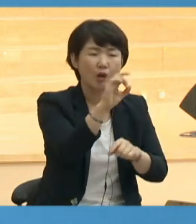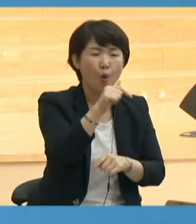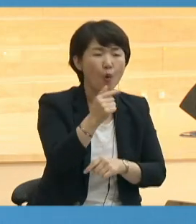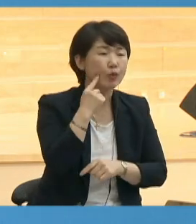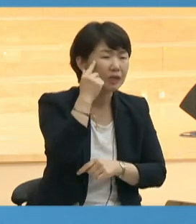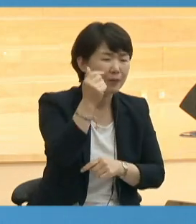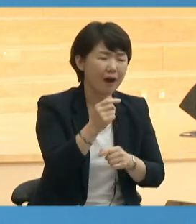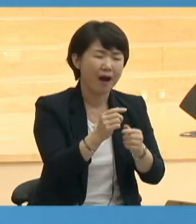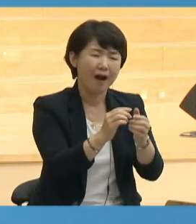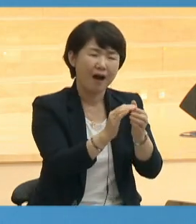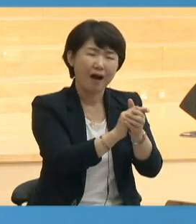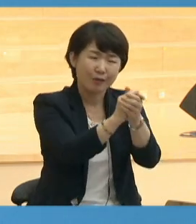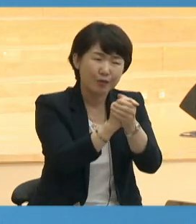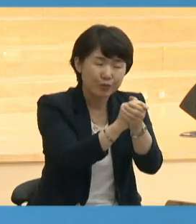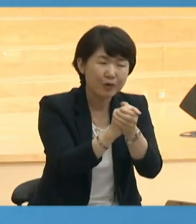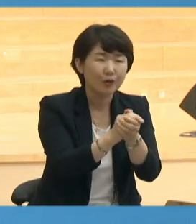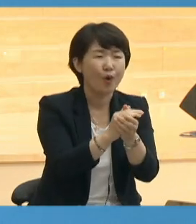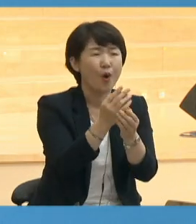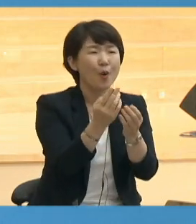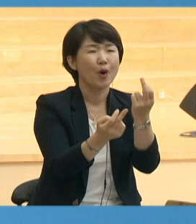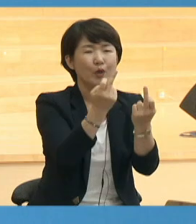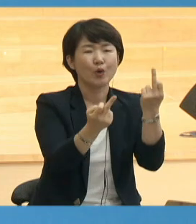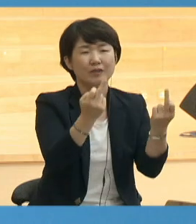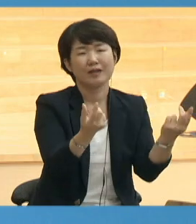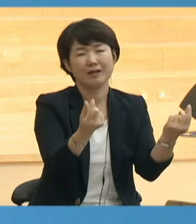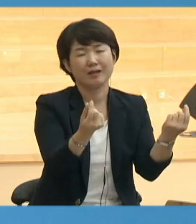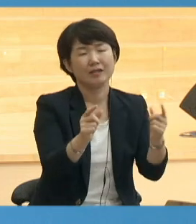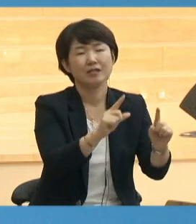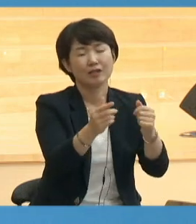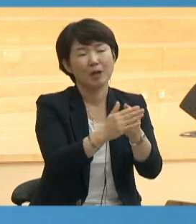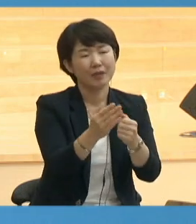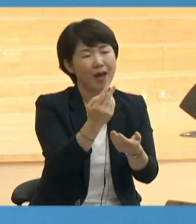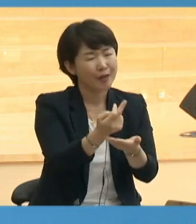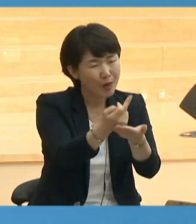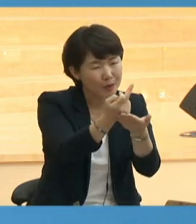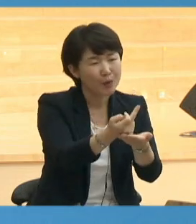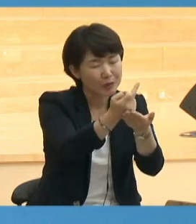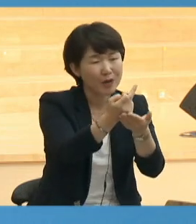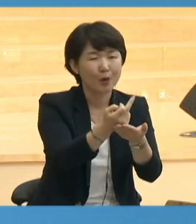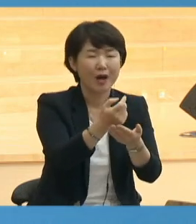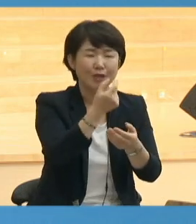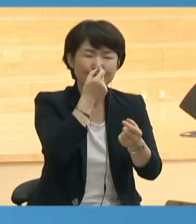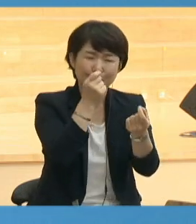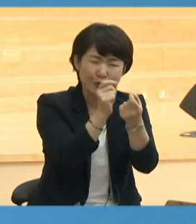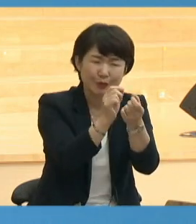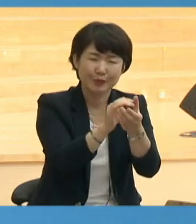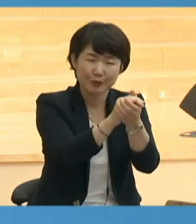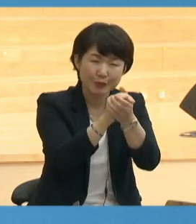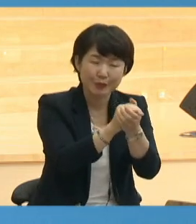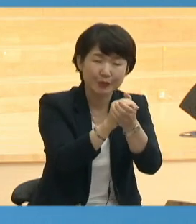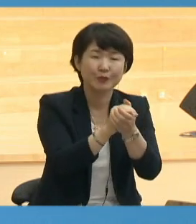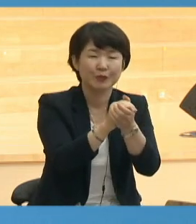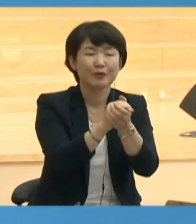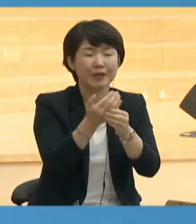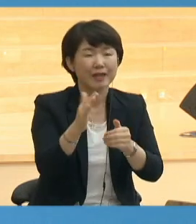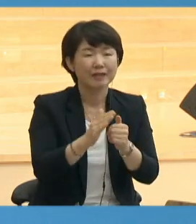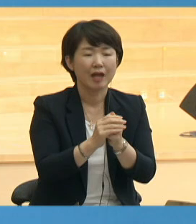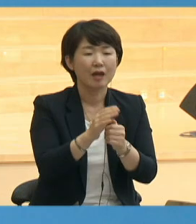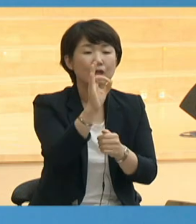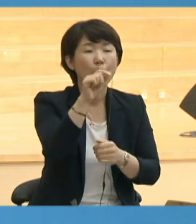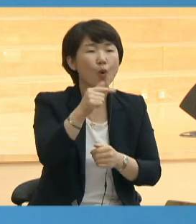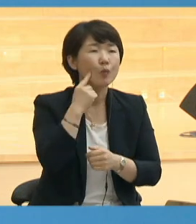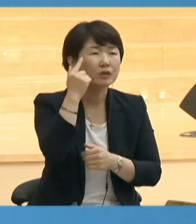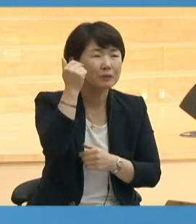때문에 형님 형님 그러면서 아주 친근한 표현으로 옹 목사님의 삶에 어떤 곤의